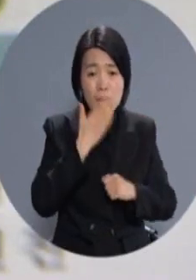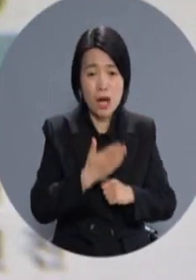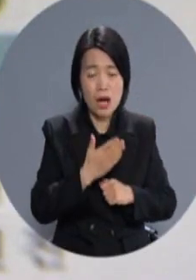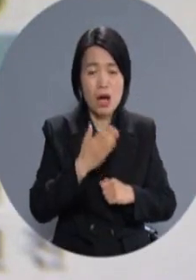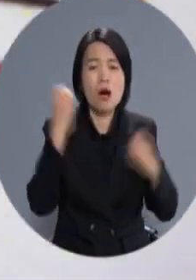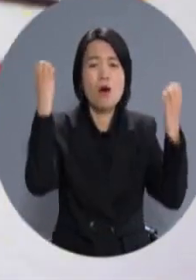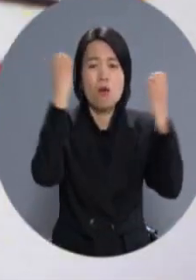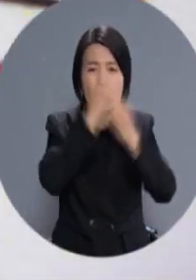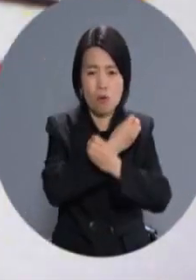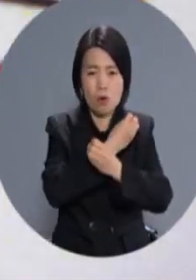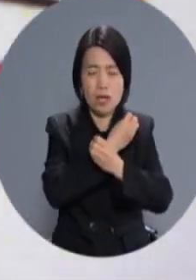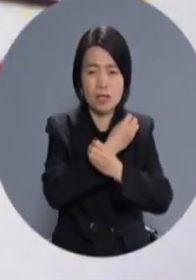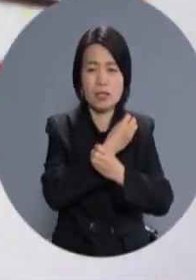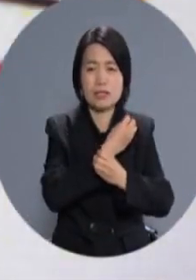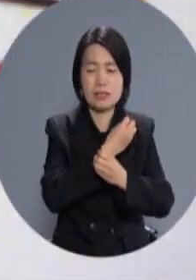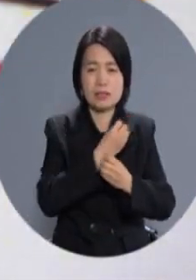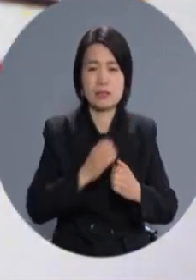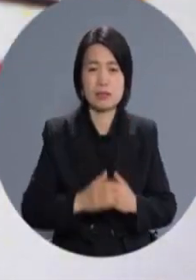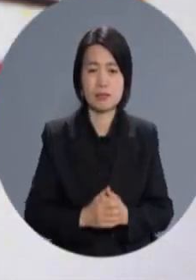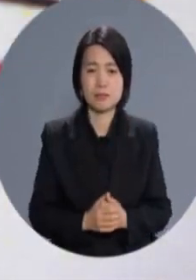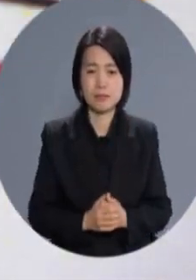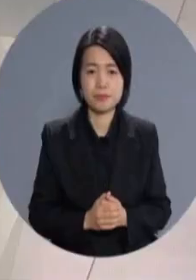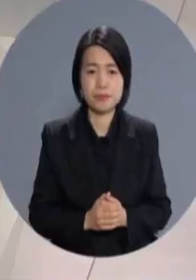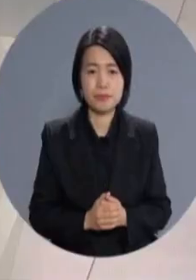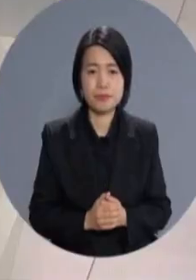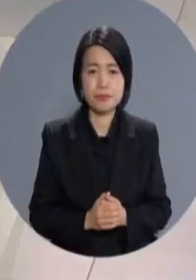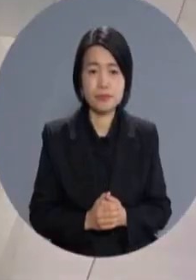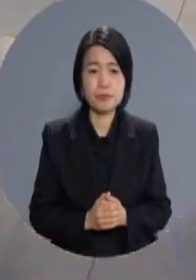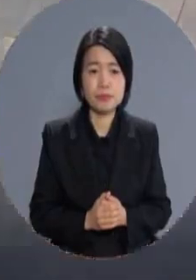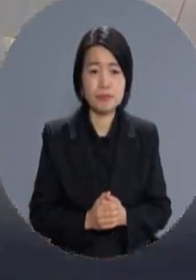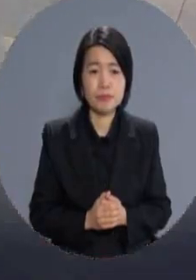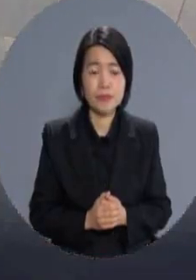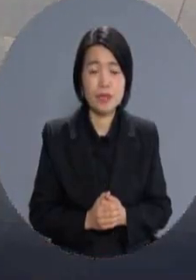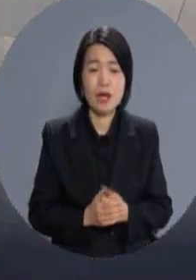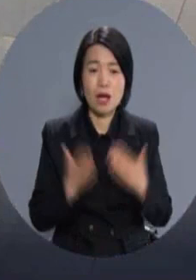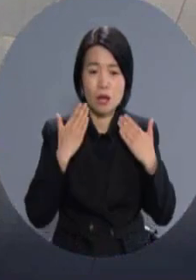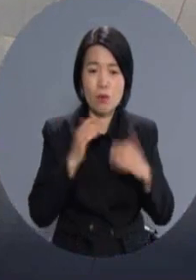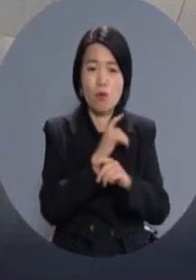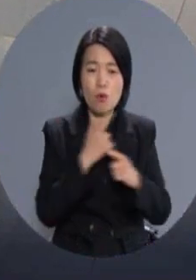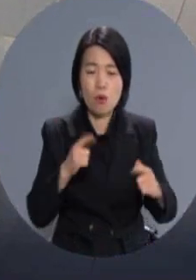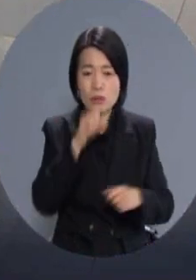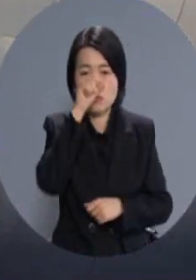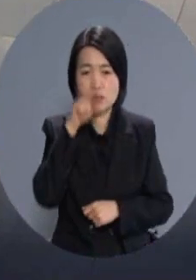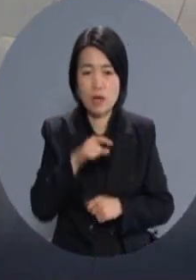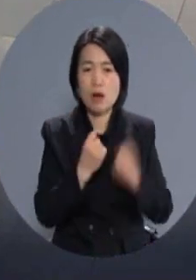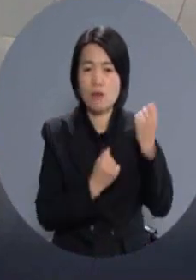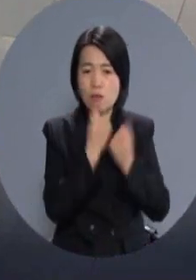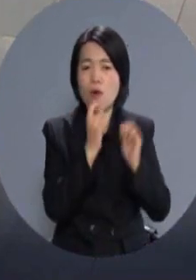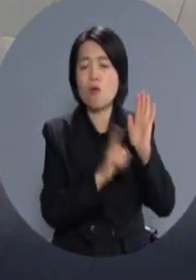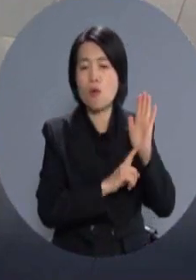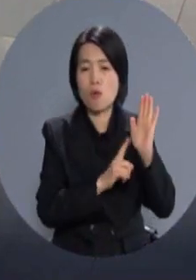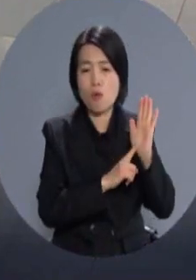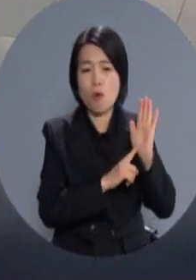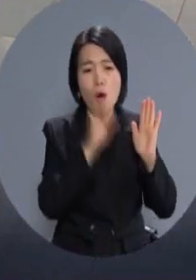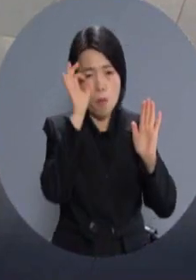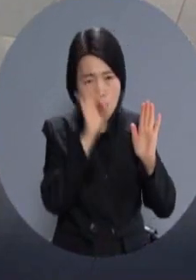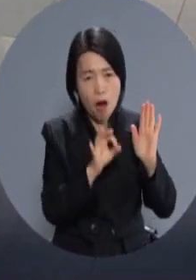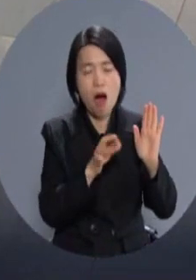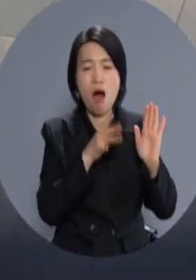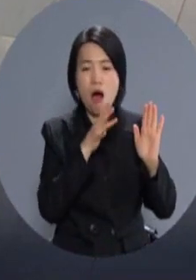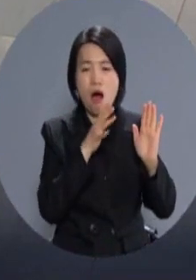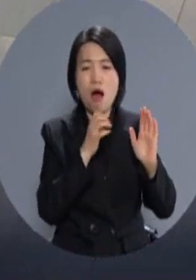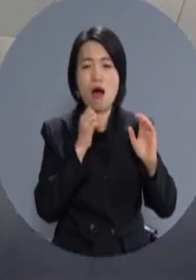가능한 것처럼 오인하도록 만들었다는 겁니다. 각도라든지 이런 거에 대한 뭐 장점 이런 것들을 다 설명을 했어요. 아, 당연히